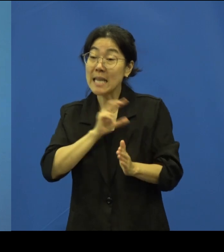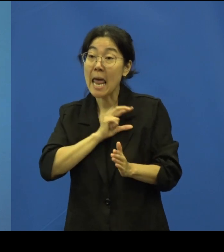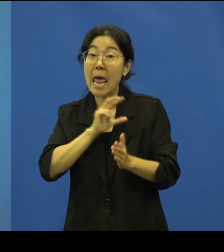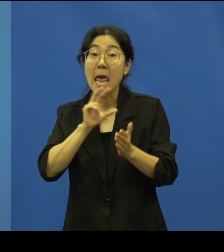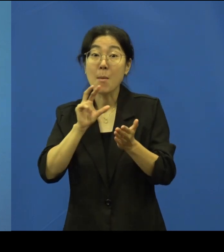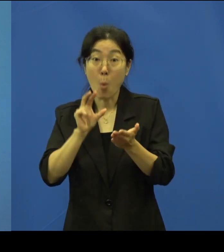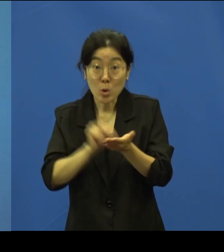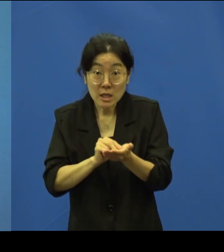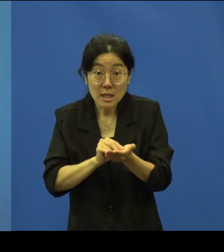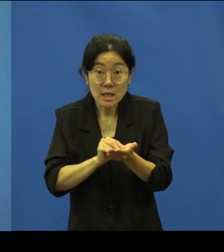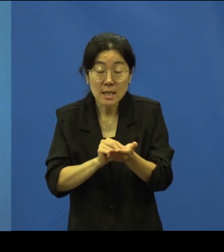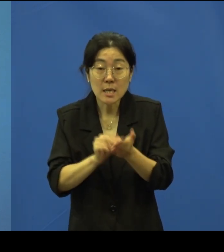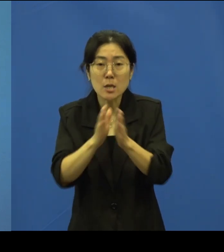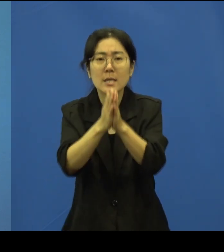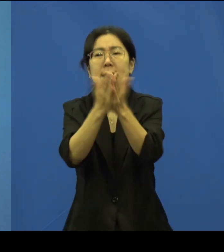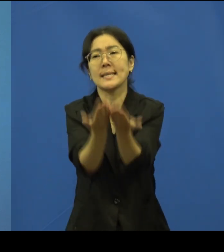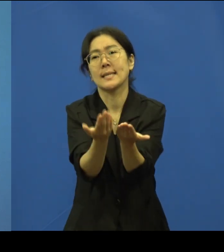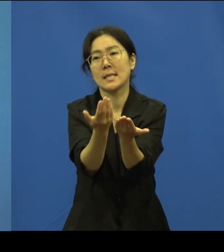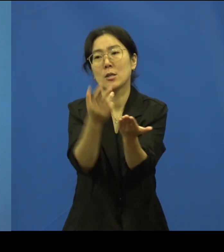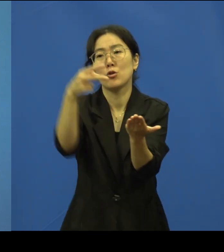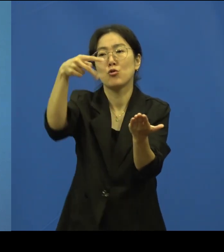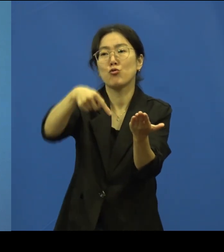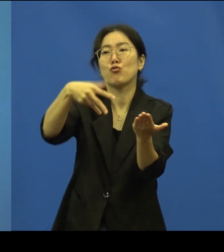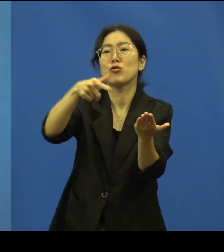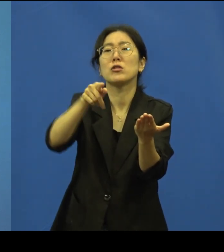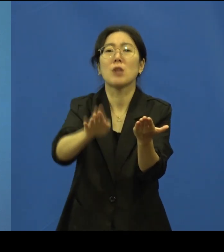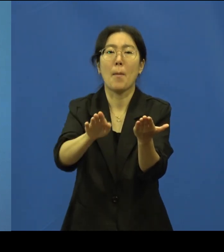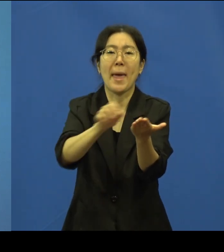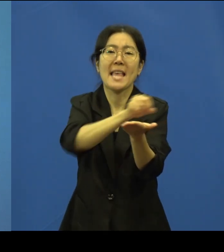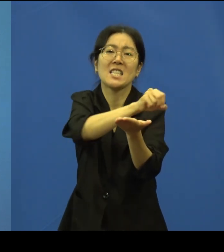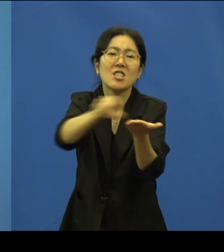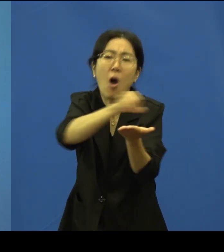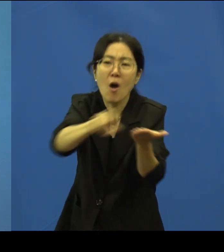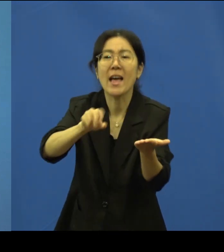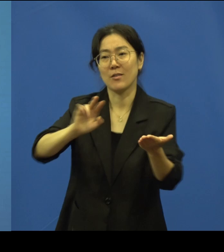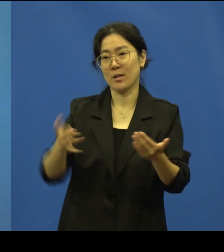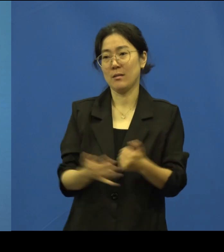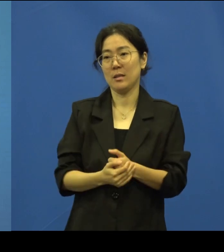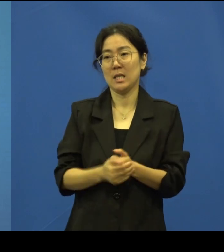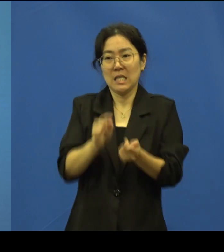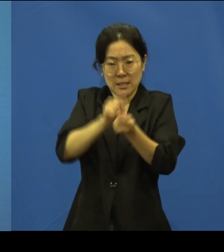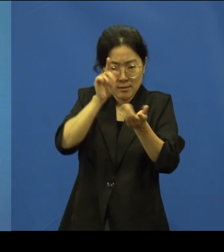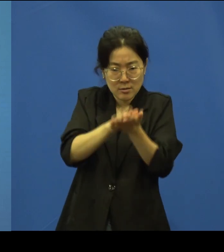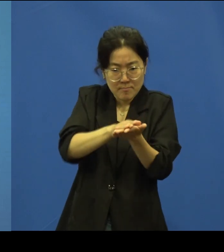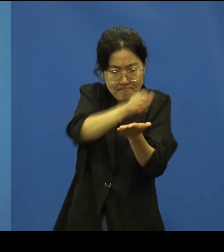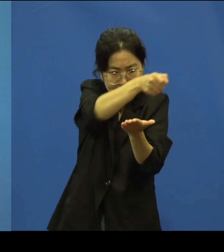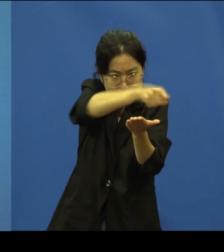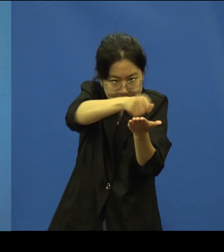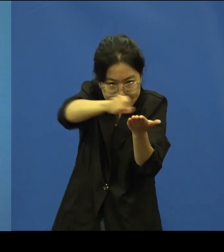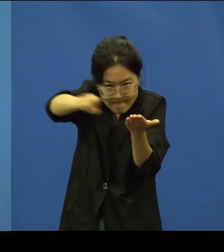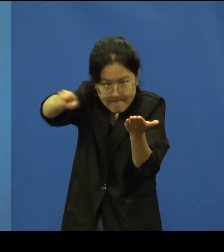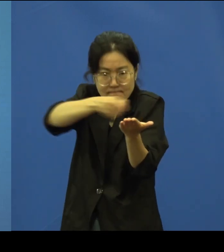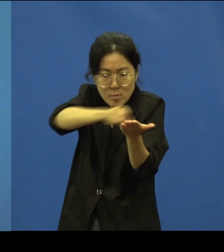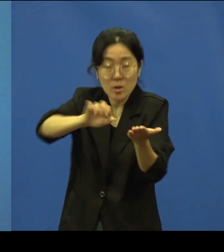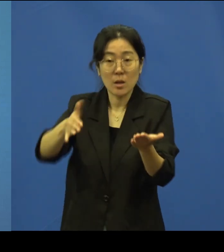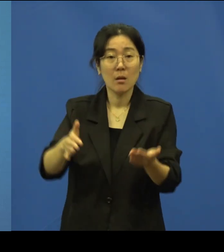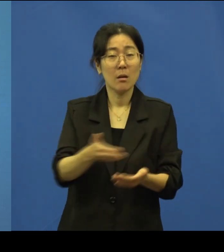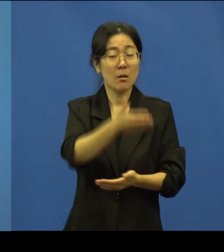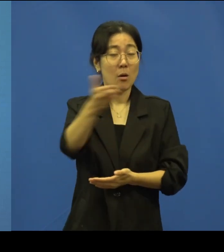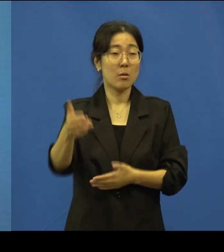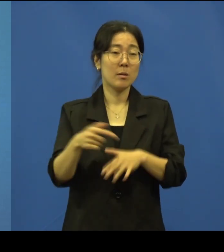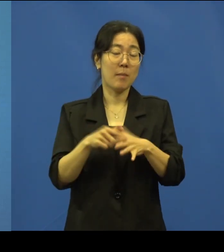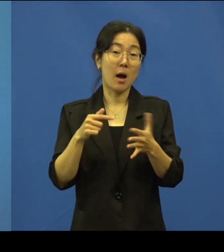수첩에다가 작성하라는 것입니다. 저는 참 염려가 많은 사람이에요.